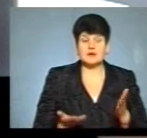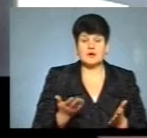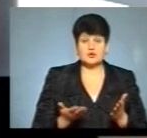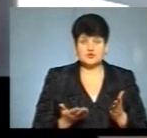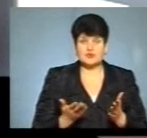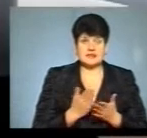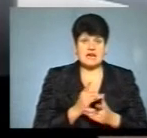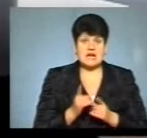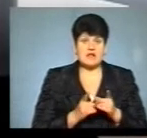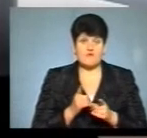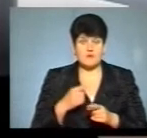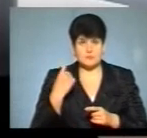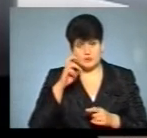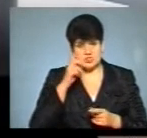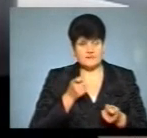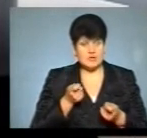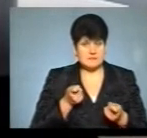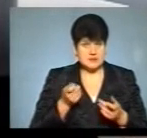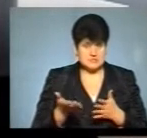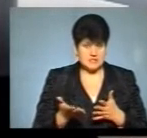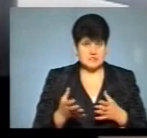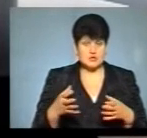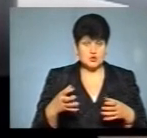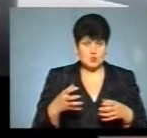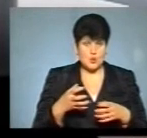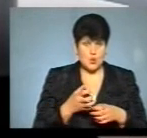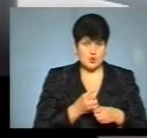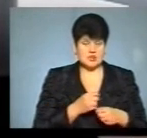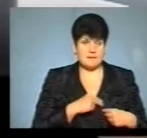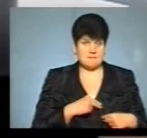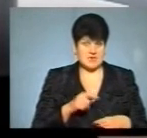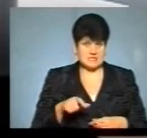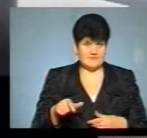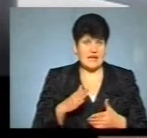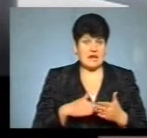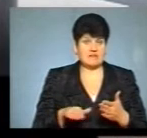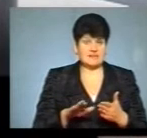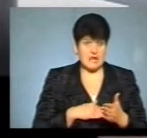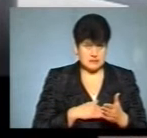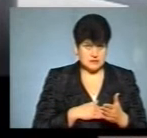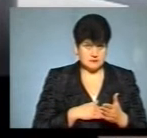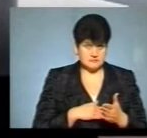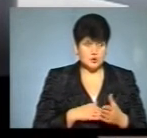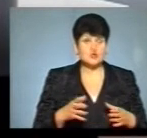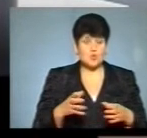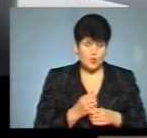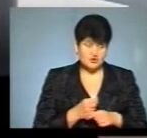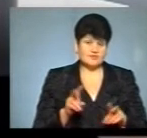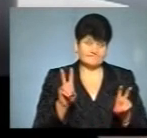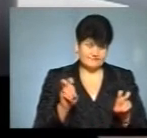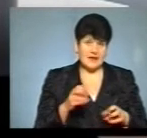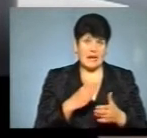йде реформа обласної державної адміністрації, тобто ліквідації їх. Скорочення ліквідація, так? Ми умовно про це говоримо